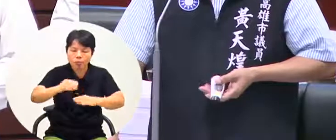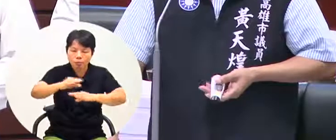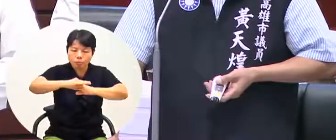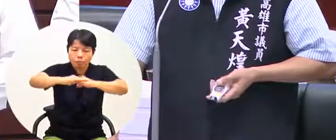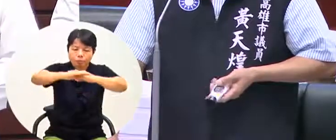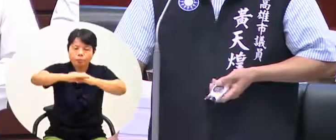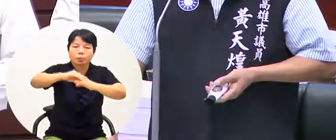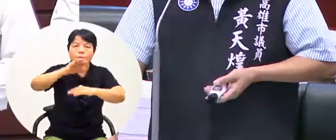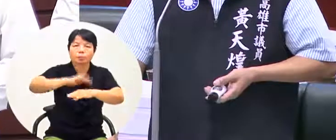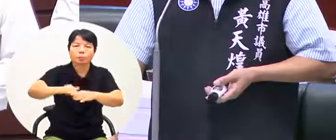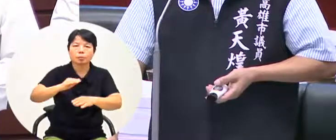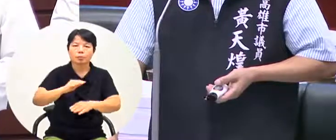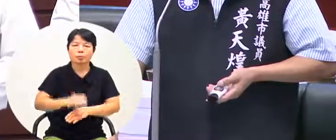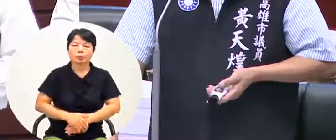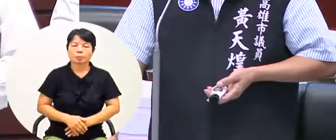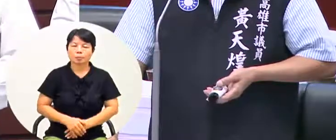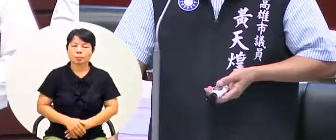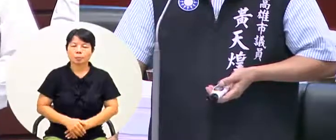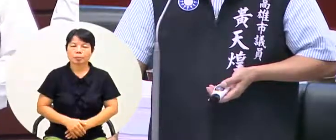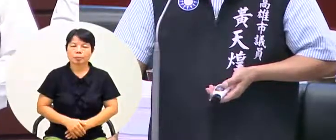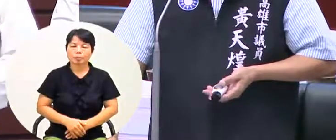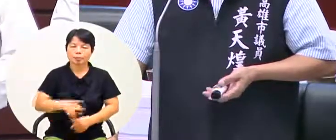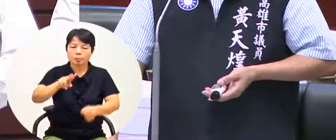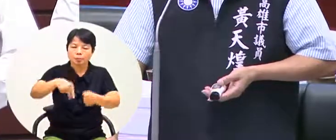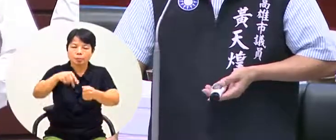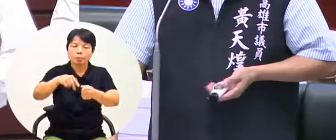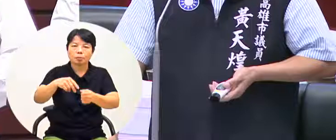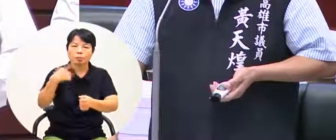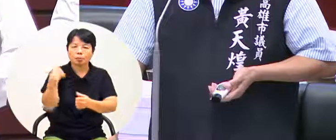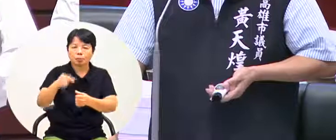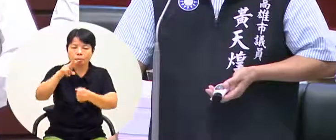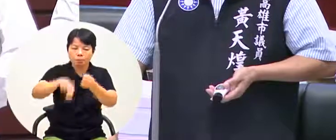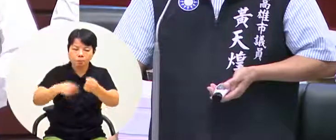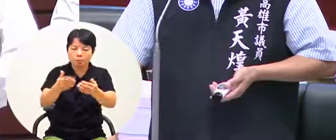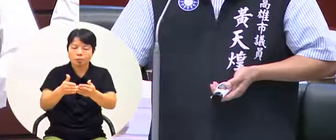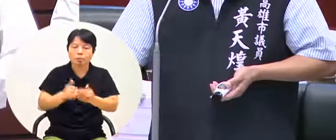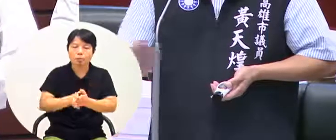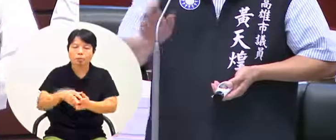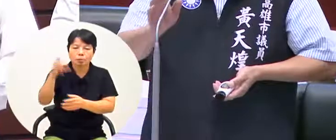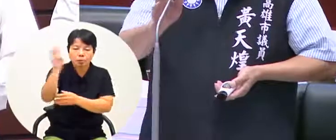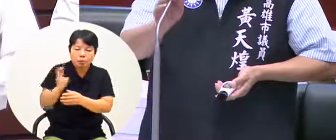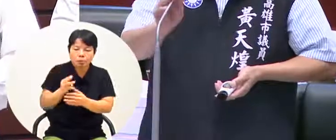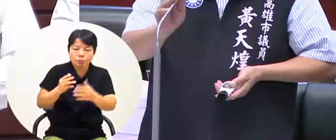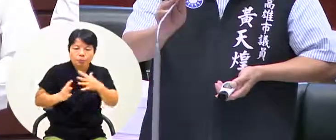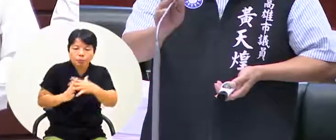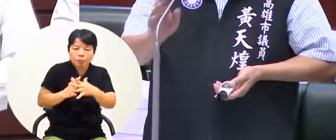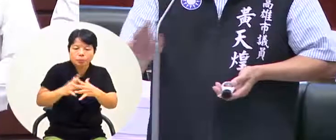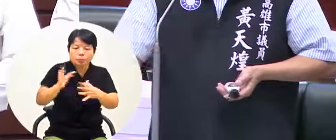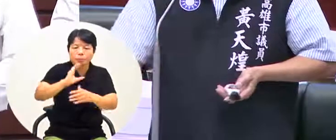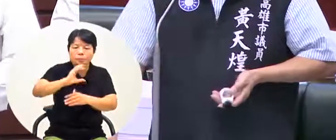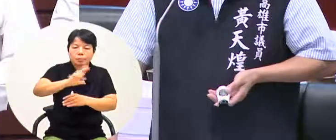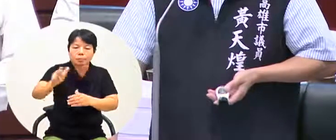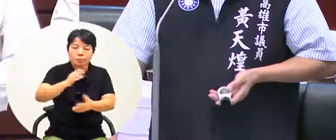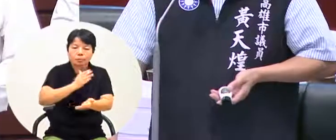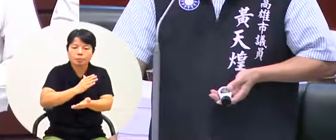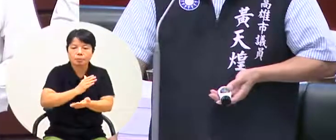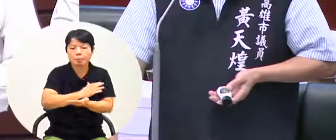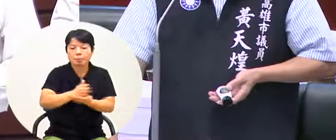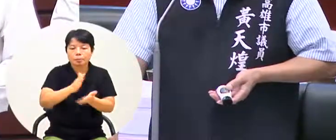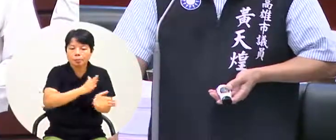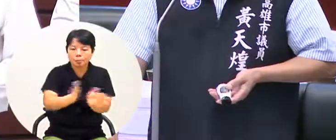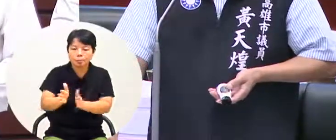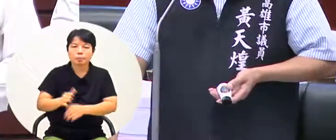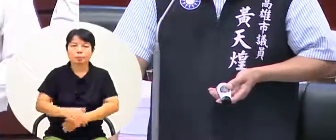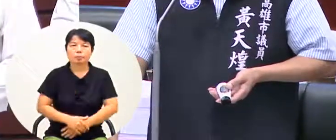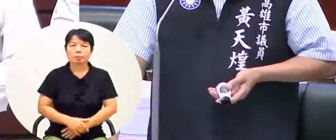是以这个透水设计的方式来处理啦，吼。啊，这个部分，因为伊本身